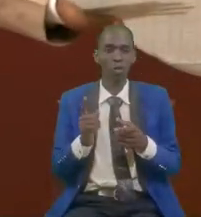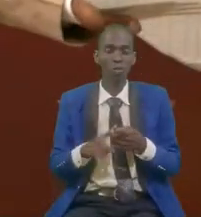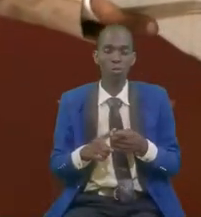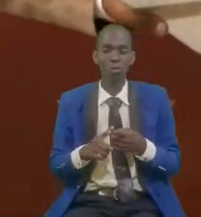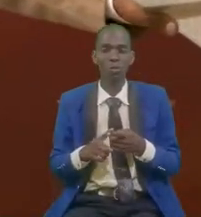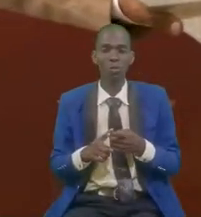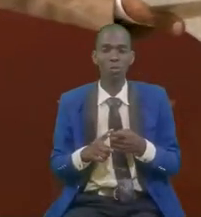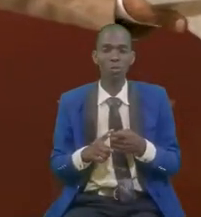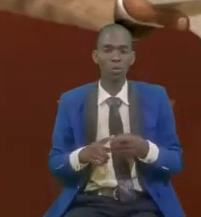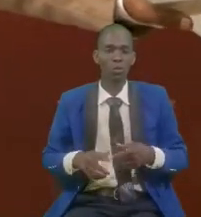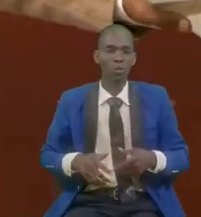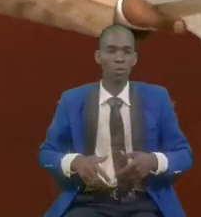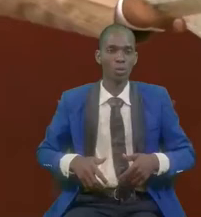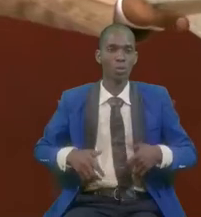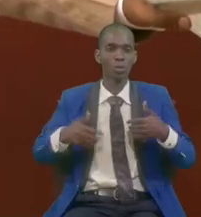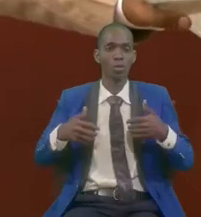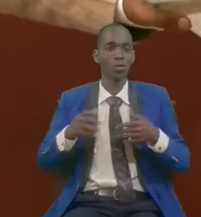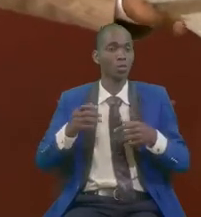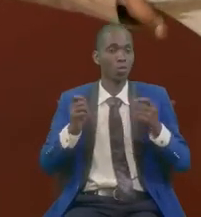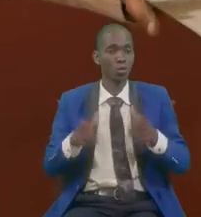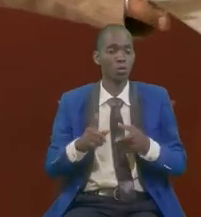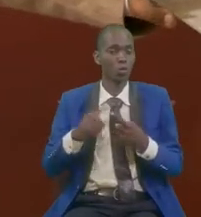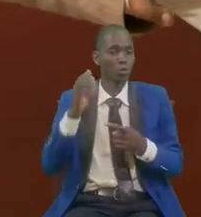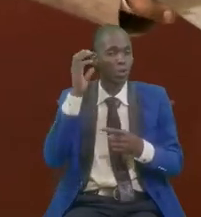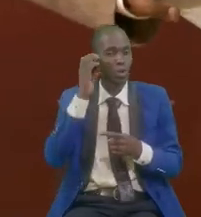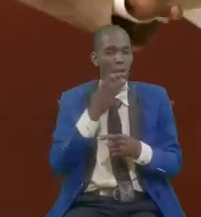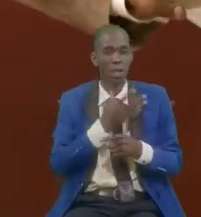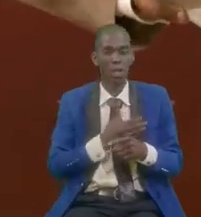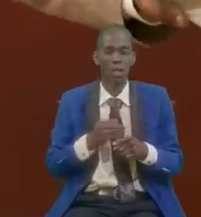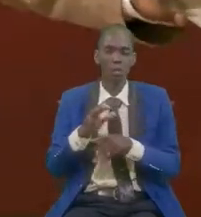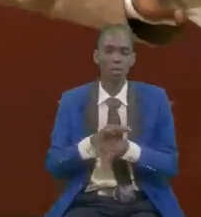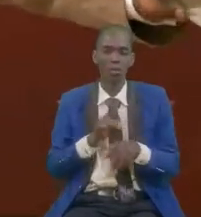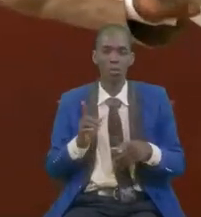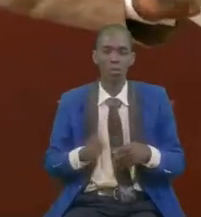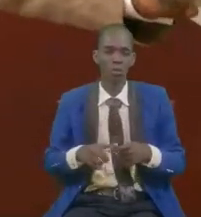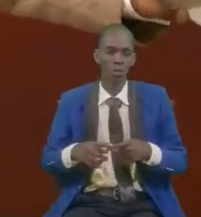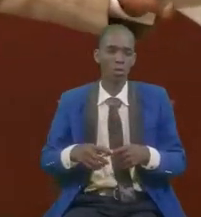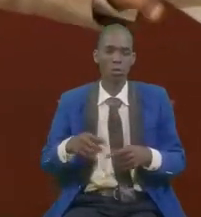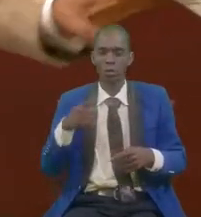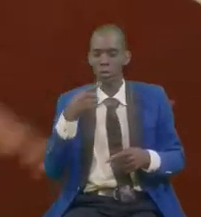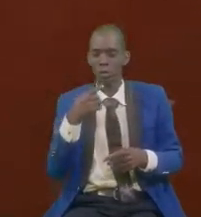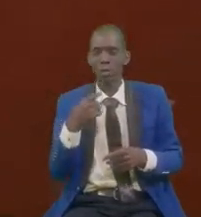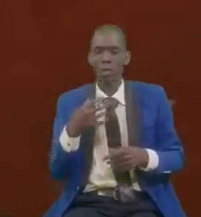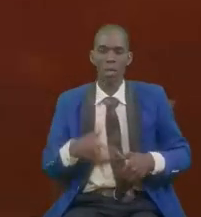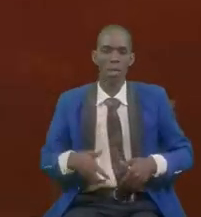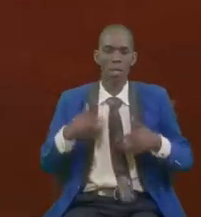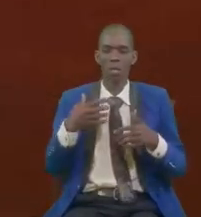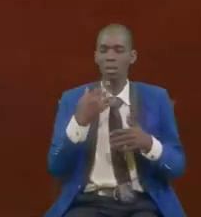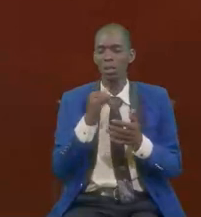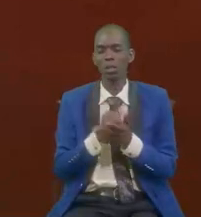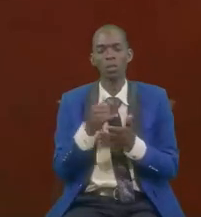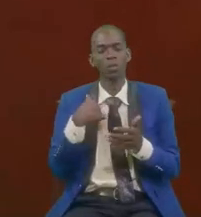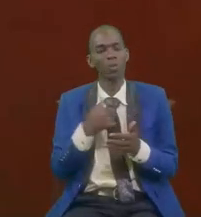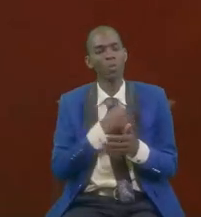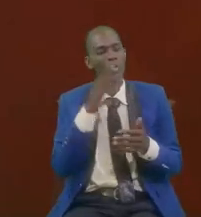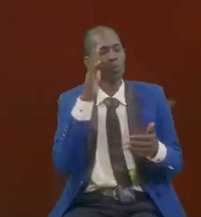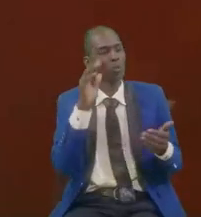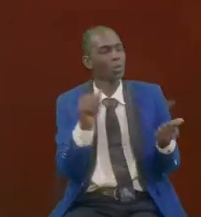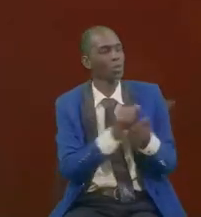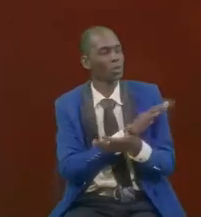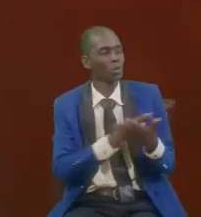prompts à se mettre à colère et à dire que nous allons tout détruire. C'est comme